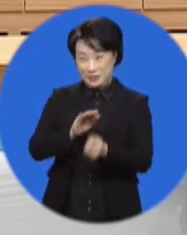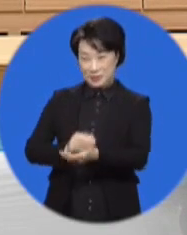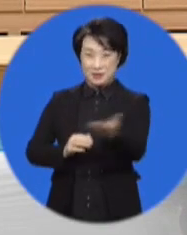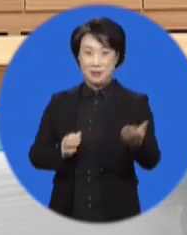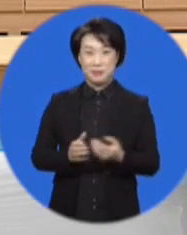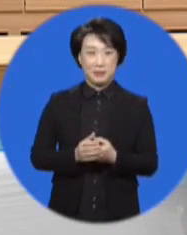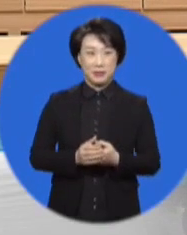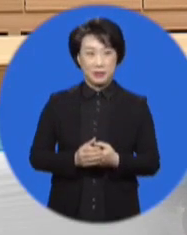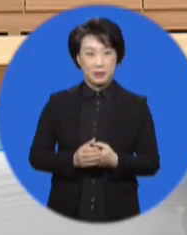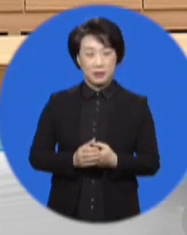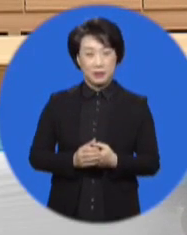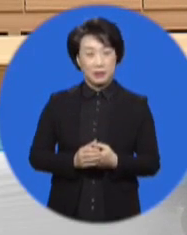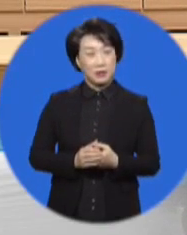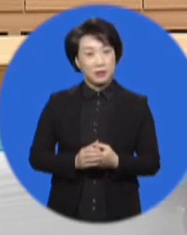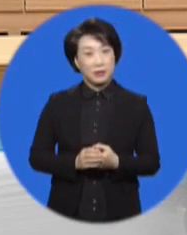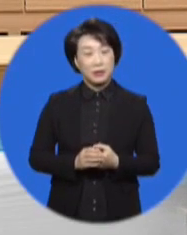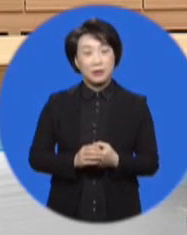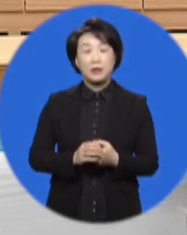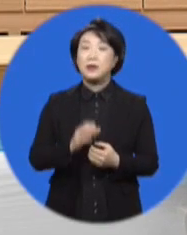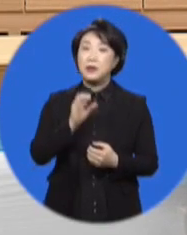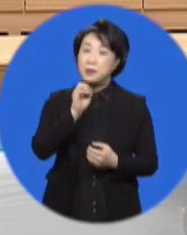편안하게 할 수 있는데